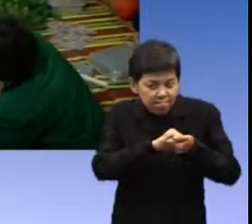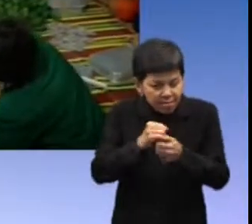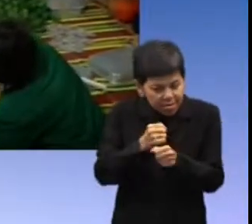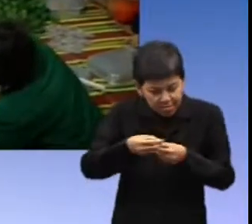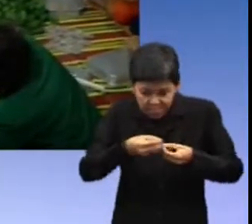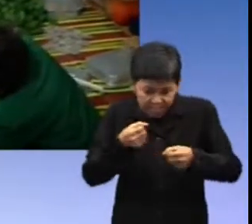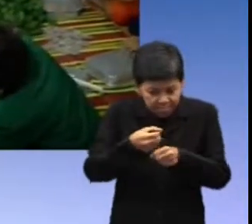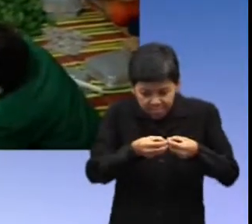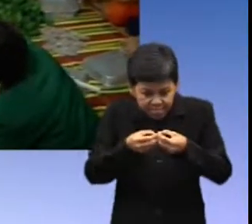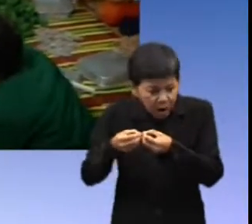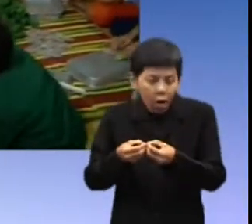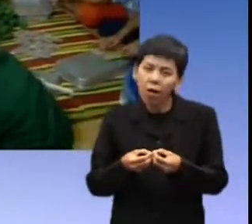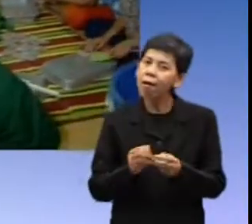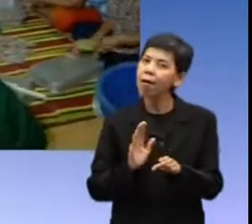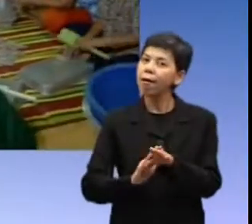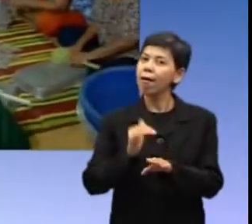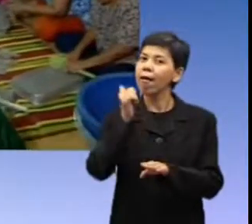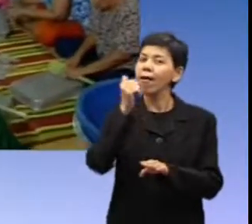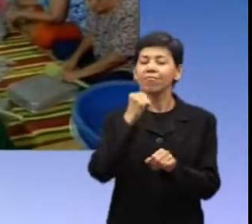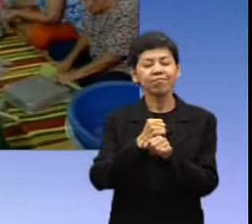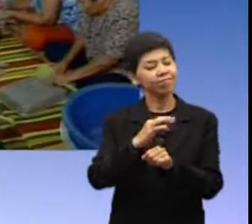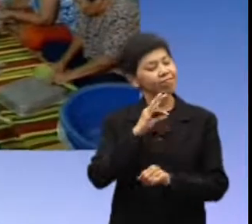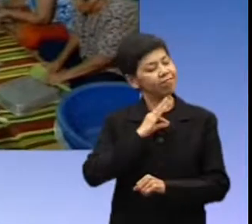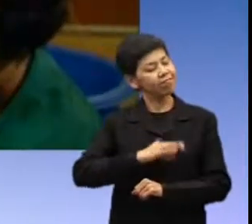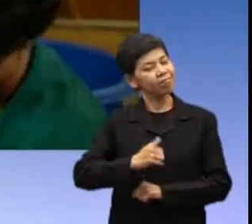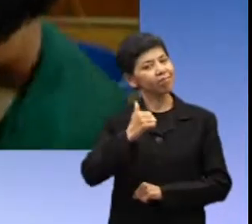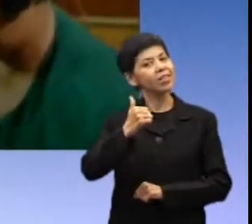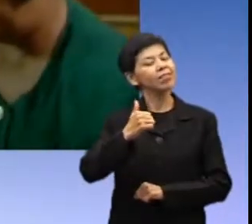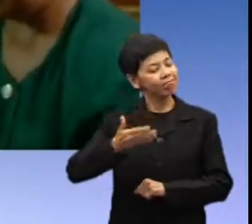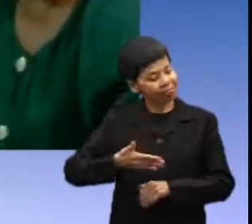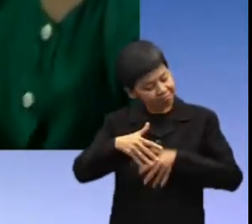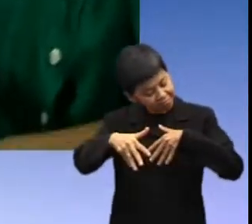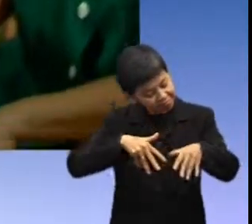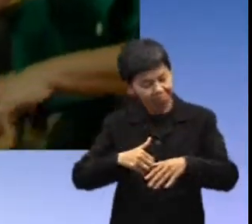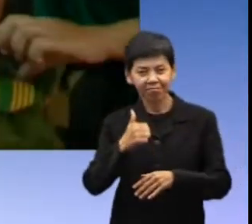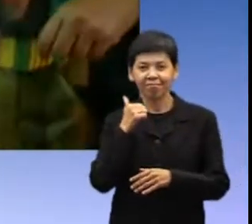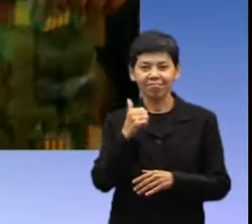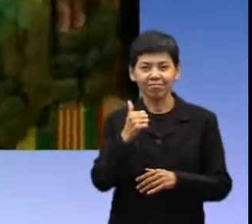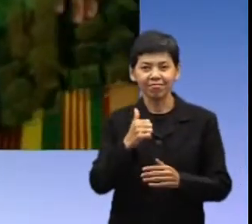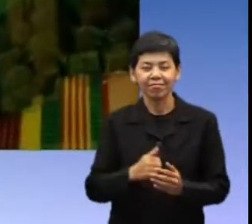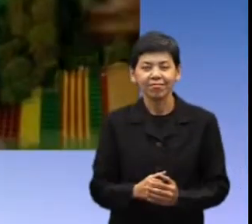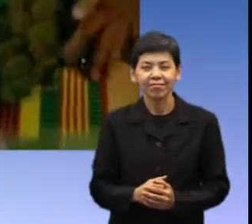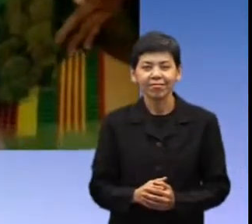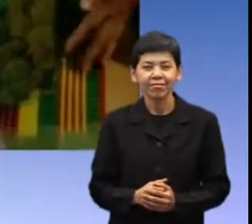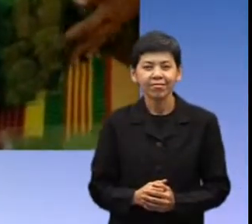มือกันความสำเร็จก็เกิดขึ้นได้ถือเป็นความภาคภูมิใจของทุกคนในชุมชนด้วยครับ